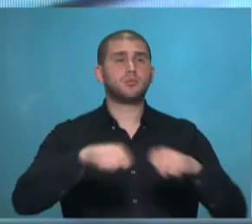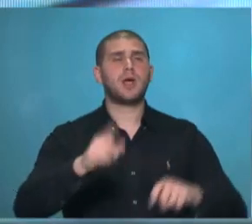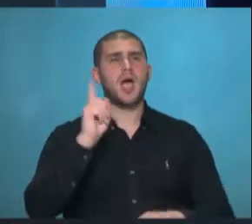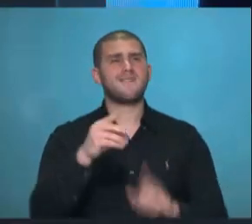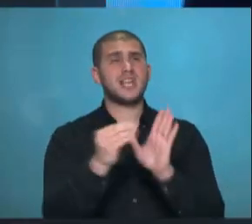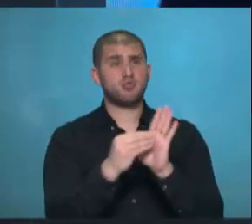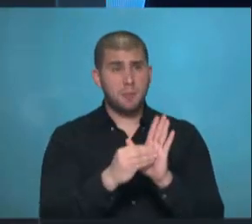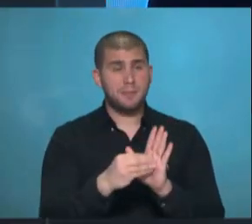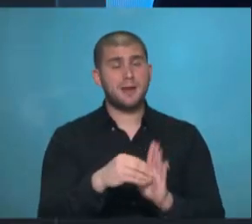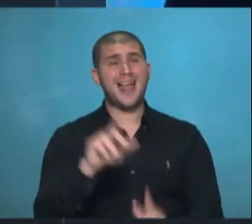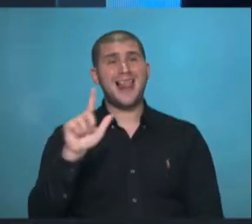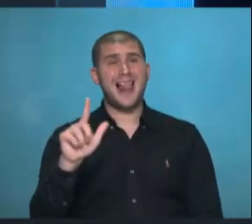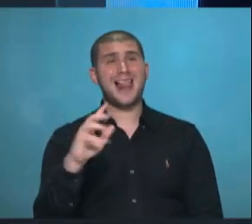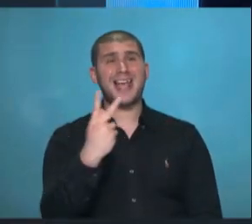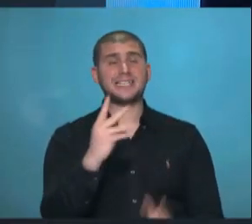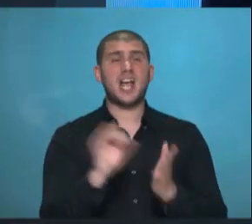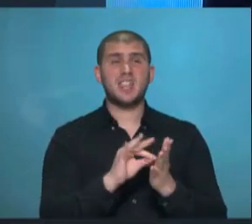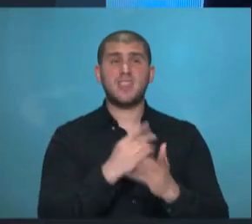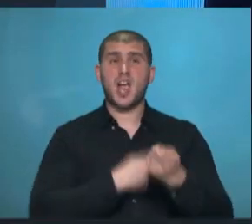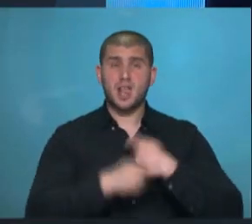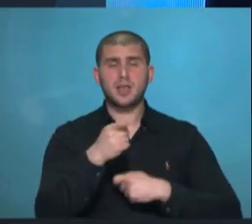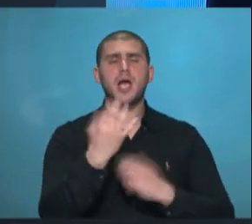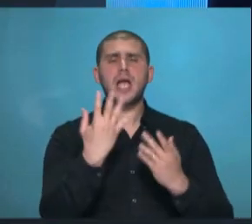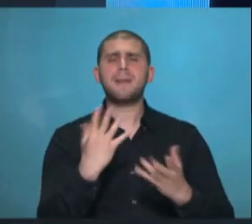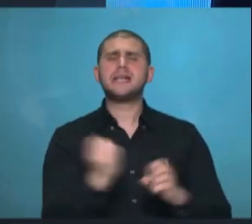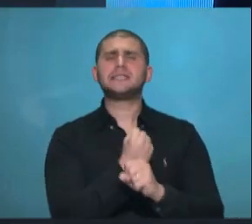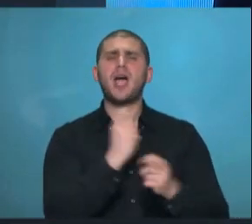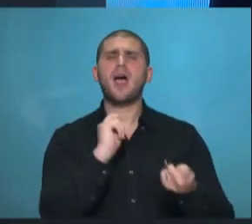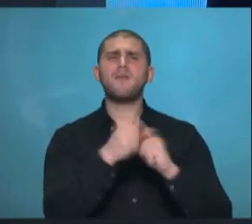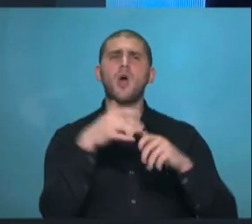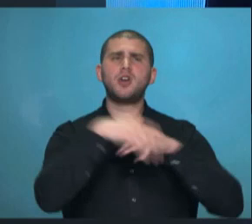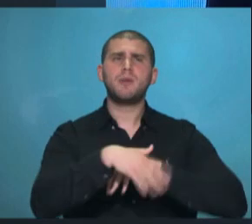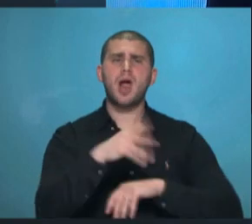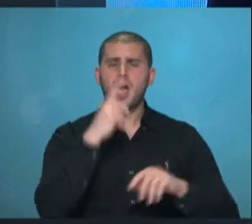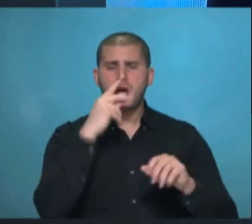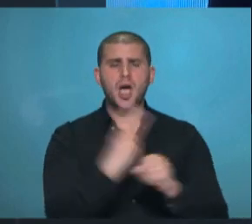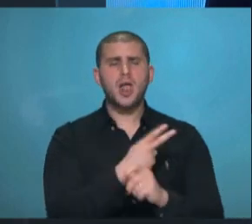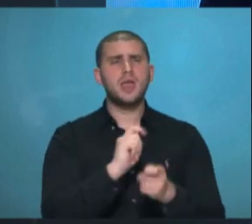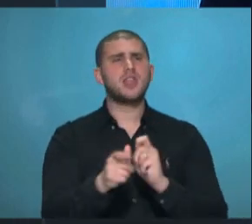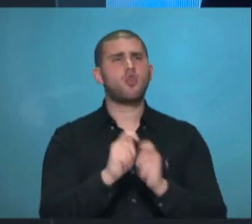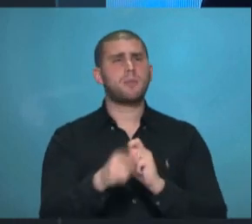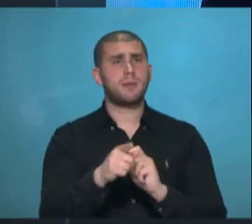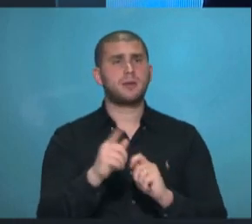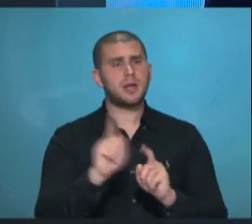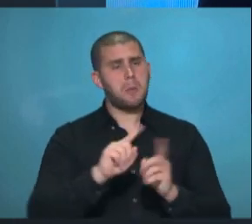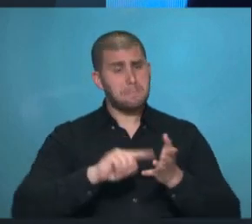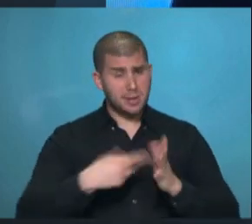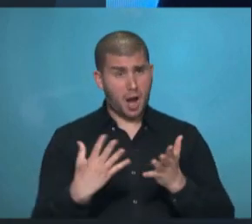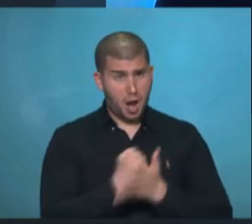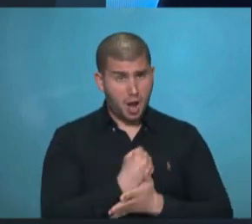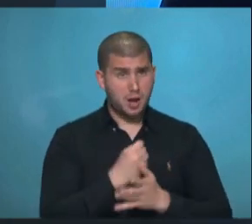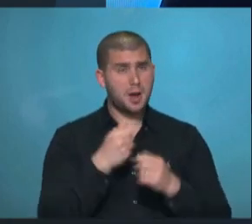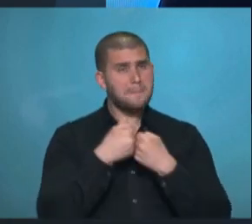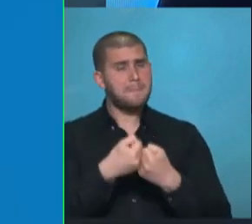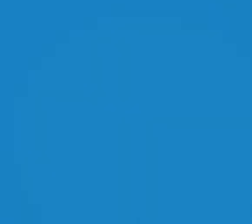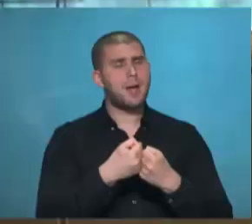ליאל קייזר כתבת כאן כלכלי. עד כמה הצליחה הרפורמה הזאת להשפיע על הרגלי התשלומים שלנו, להשיג את מטרתה, מלחמה בהון